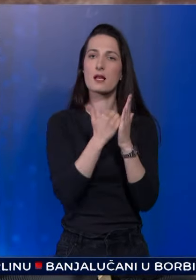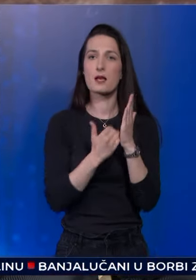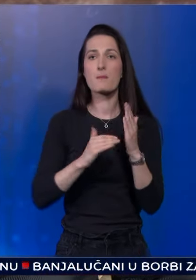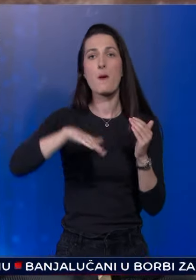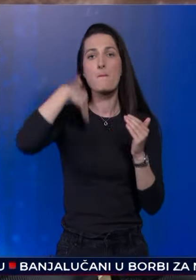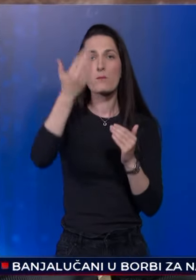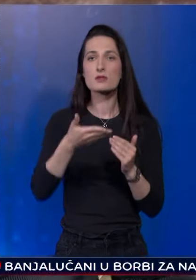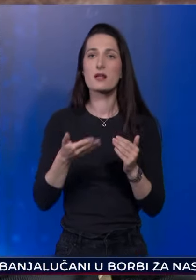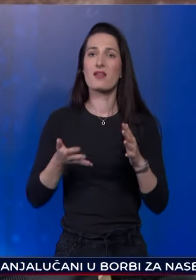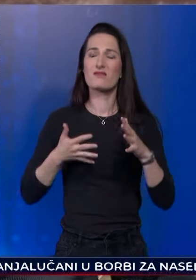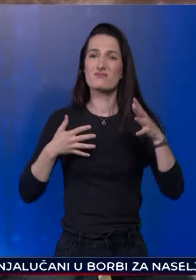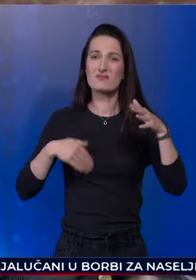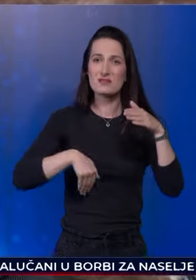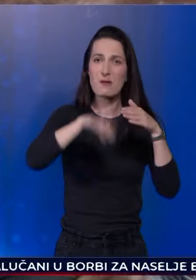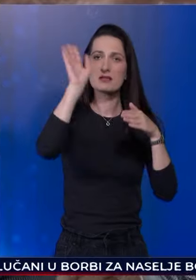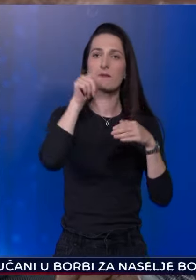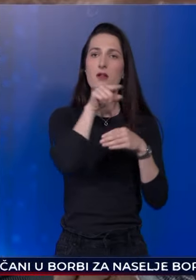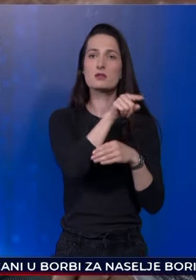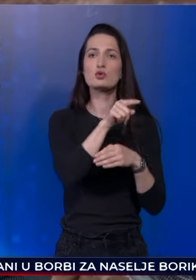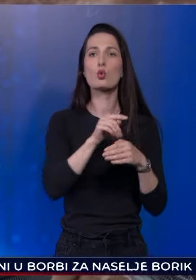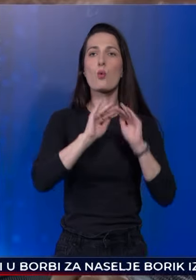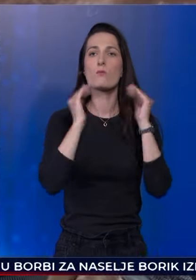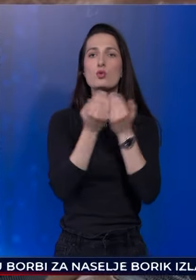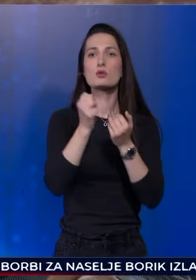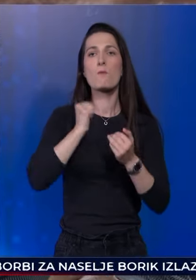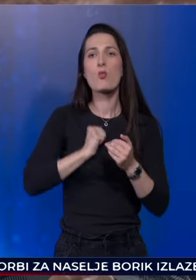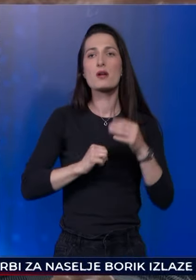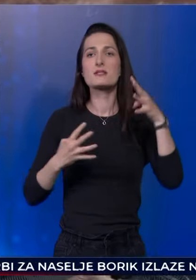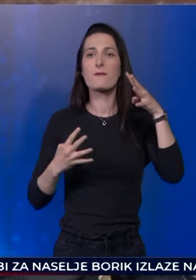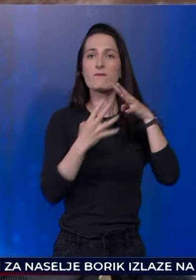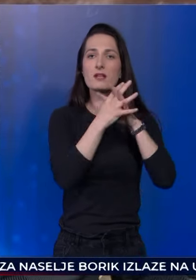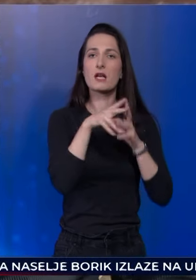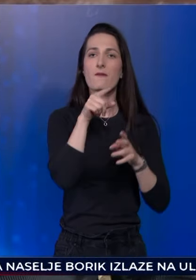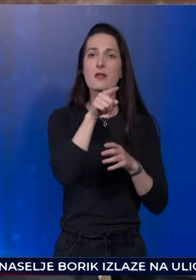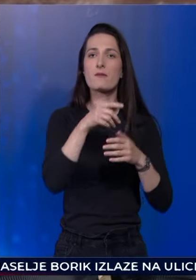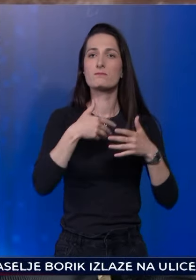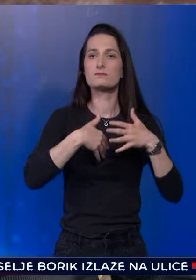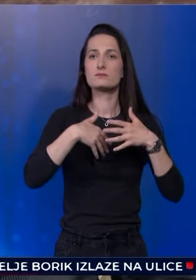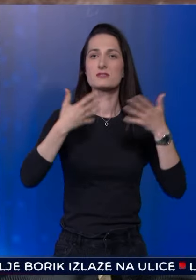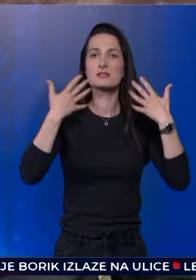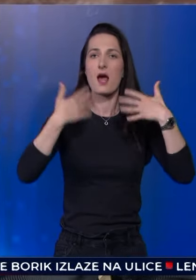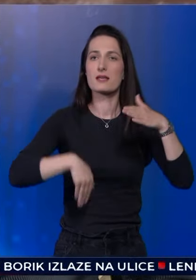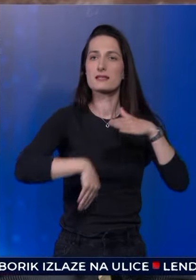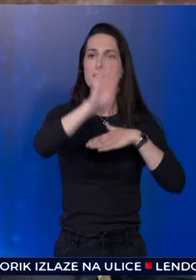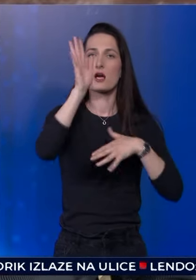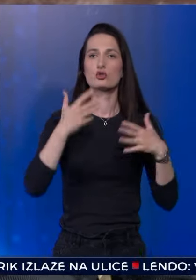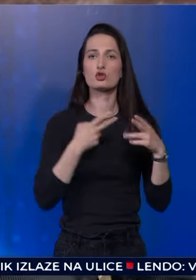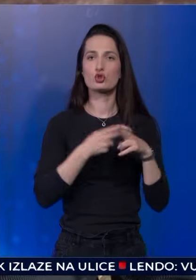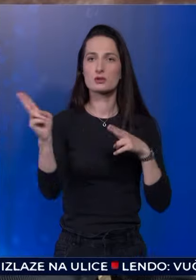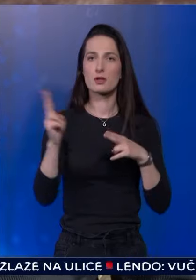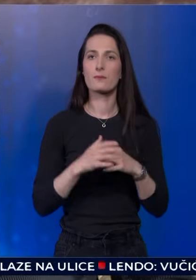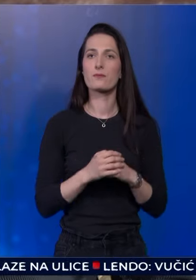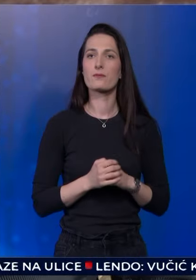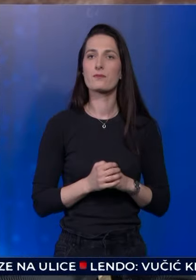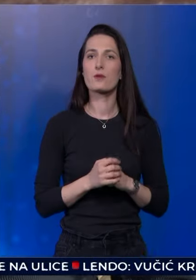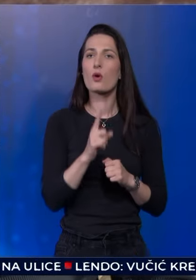filtraciju zraka koji ulaze tu, znači mora biti filtriran po standardima evropskim i naravno taj zrak